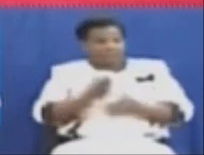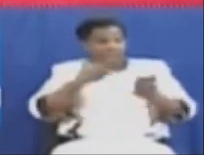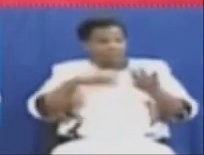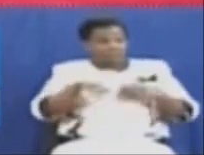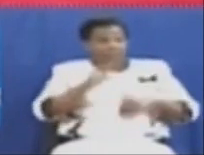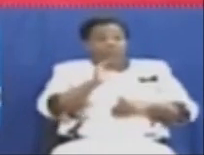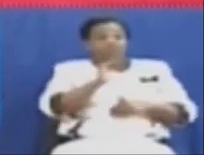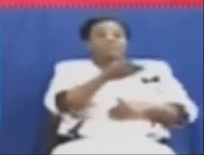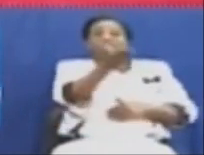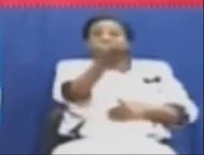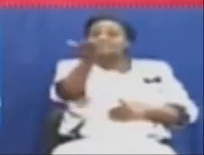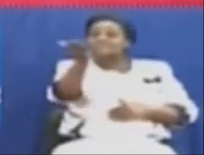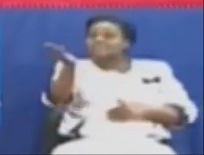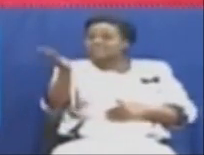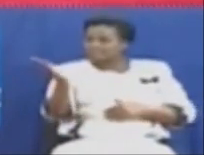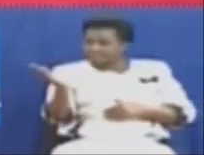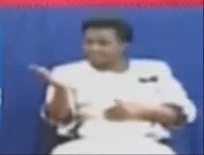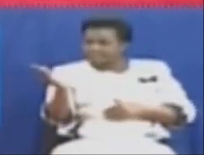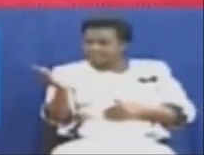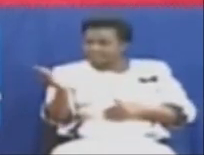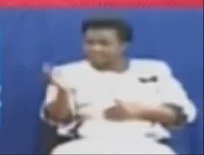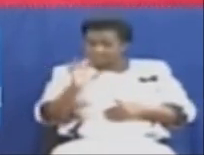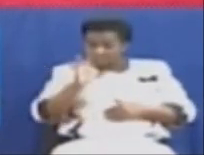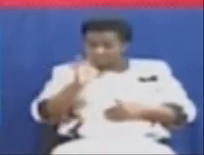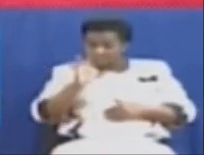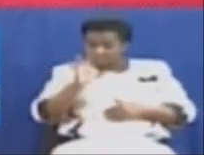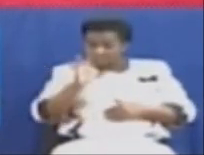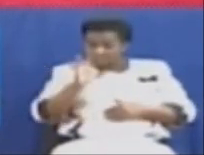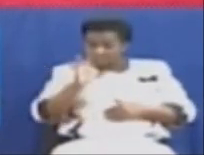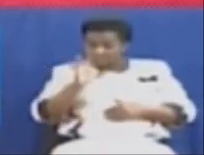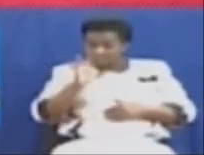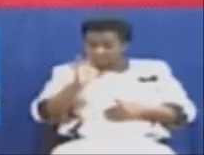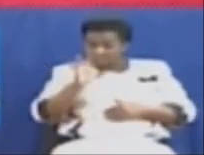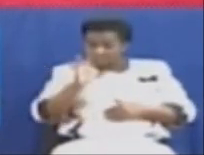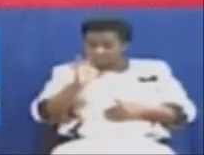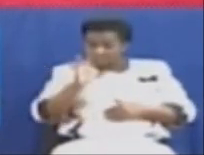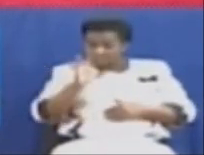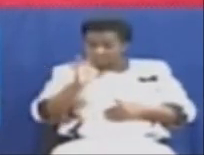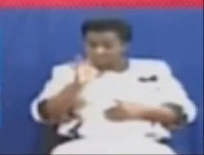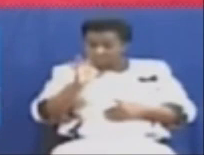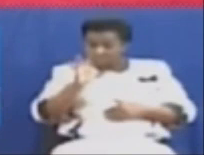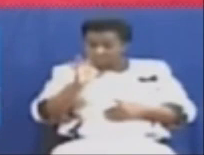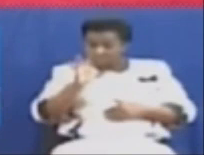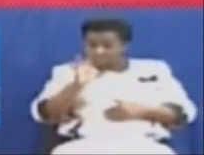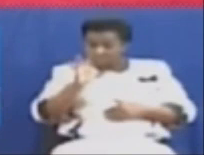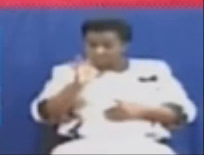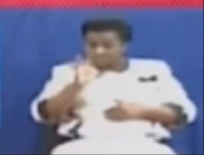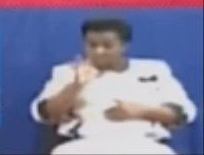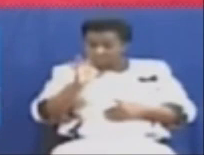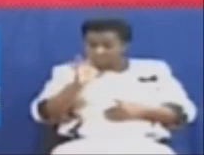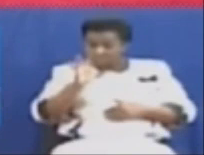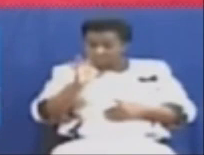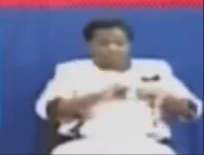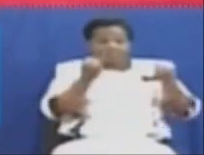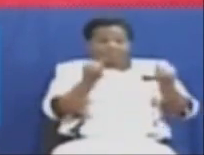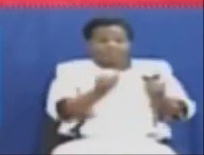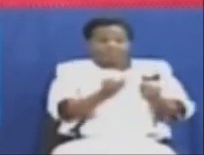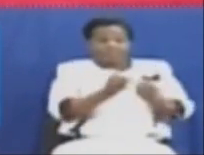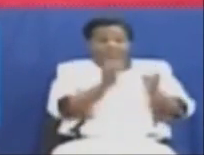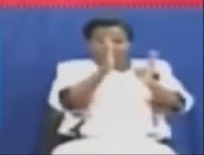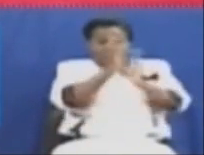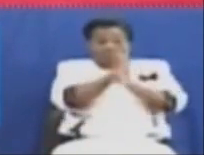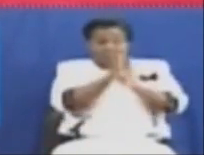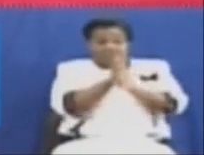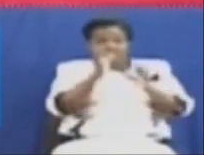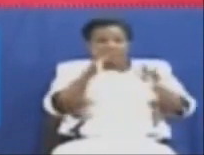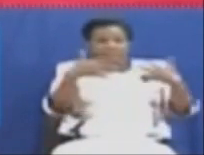wamepoteza nyumba, vyakula na miundombinu mbalimbali imeharibika, ikiwemo na barabara na njia nyingi